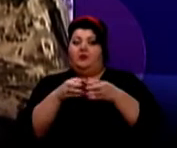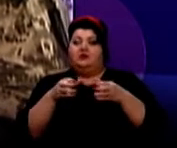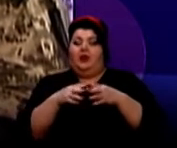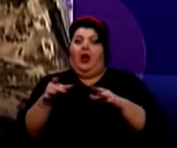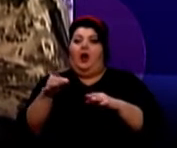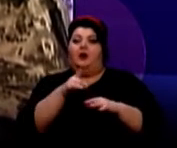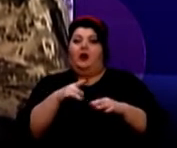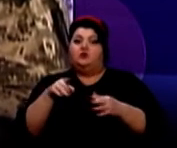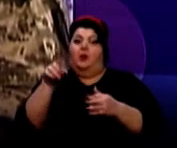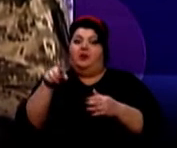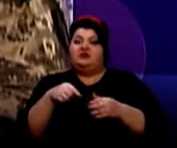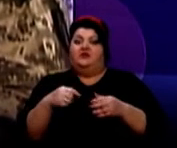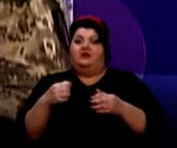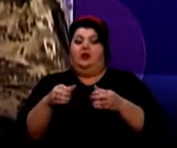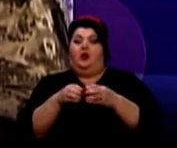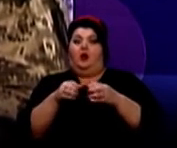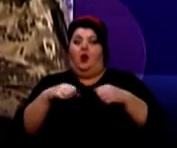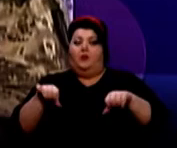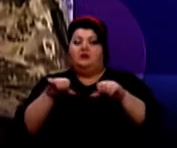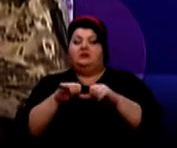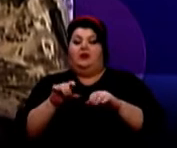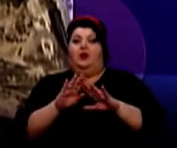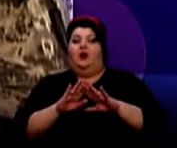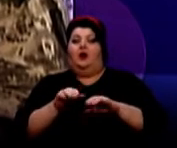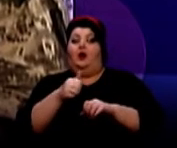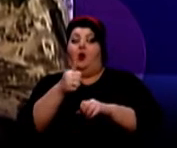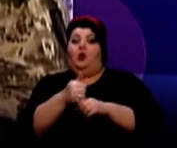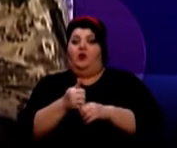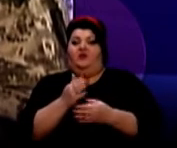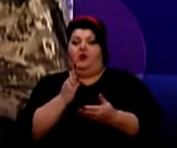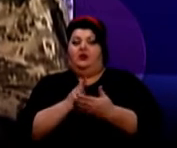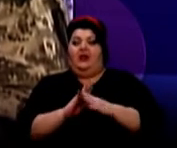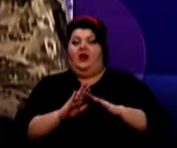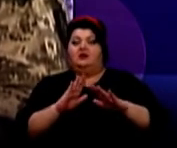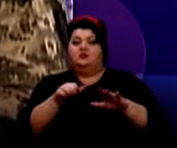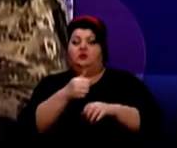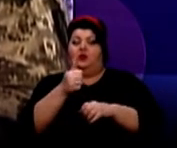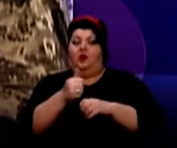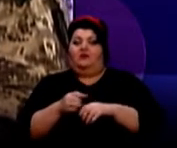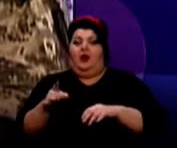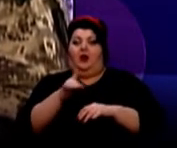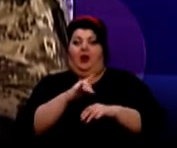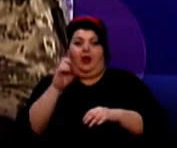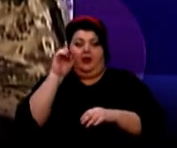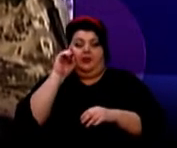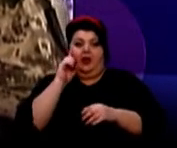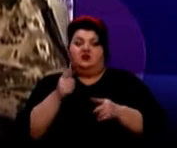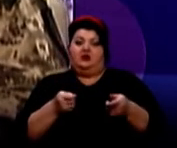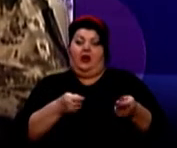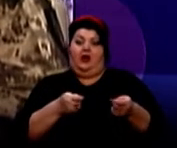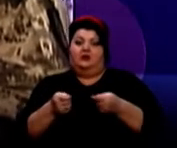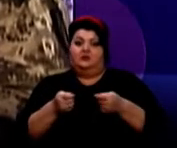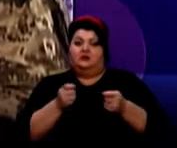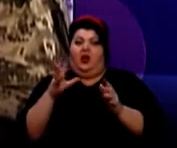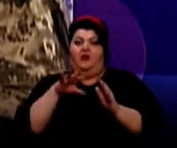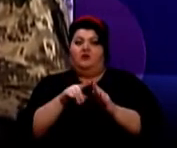призовні комісії. Головою є заступник голови районної державної адміністрації, входить туди представники Нацполіції,